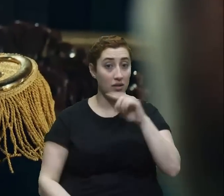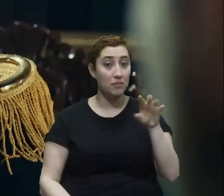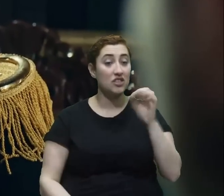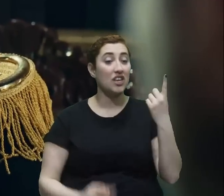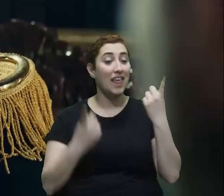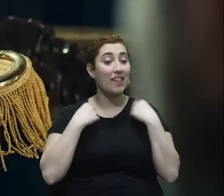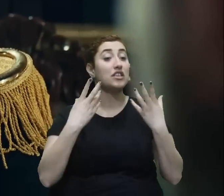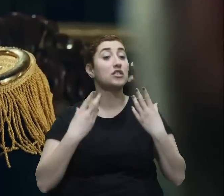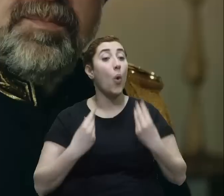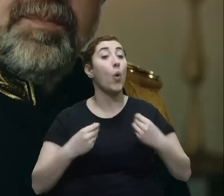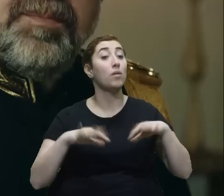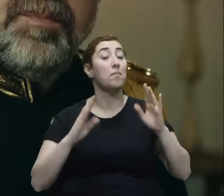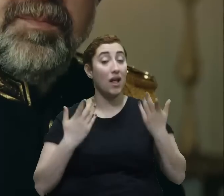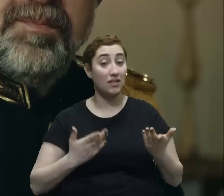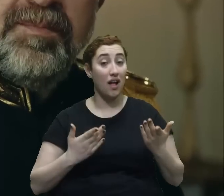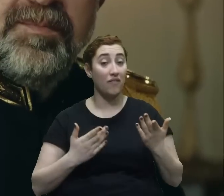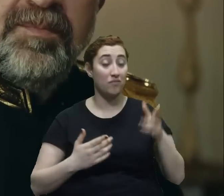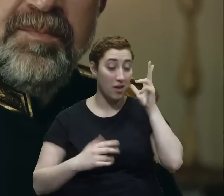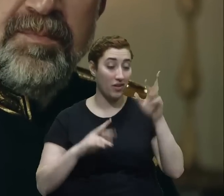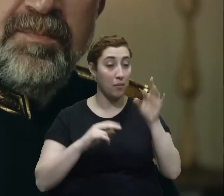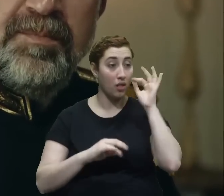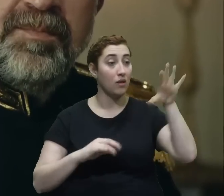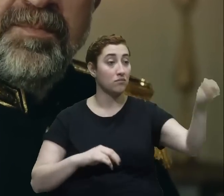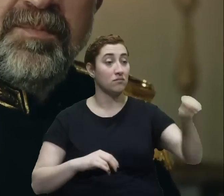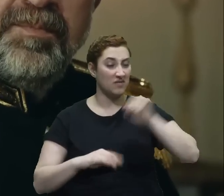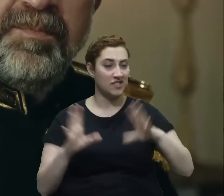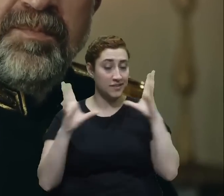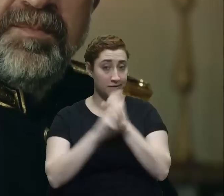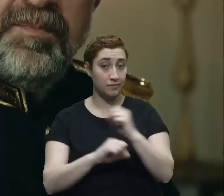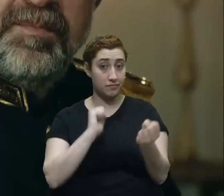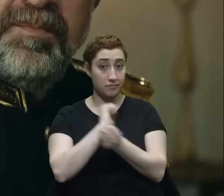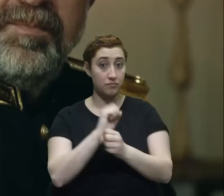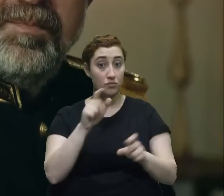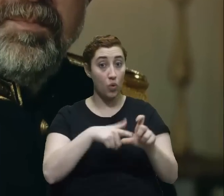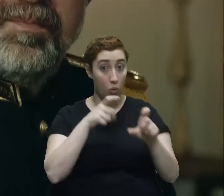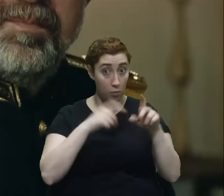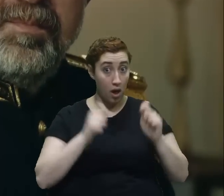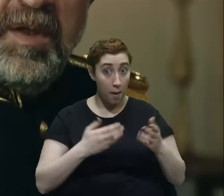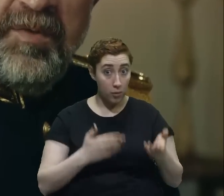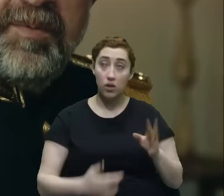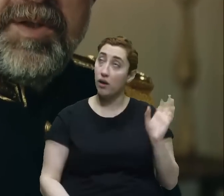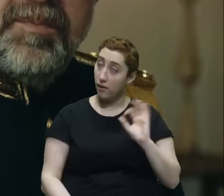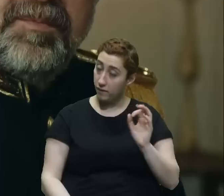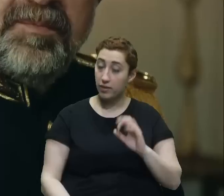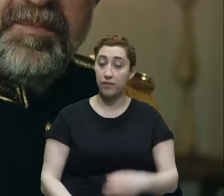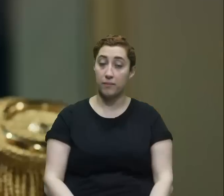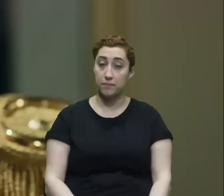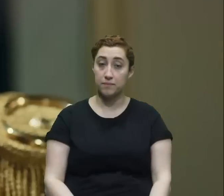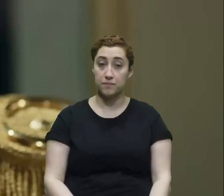hiçbir yetkileri olmadığı halde eşkıya gibi adam tutuklayıp gizli saklı zindanlarda sorgu mu yapıyorlar? Evet